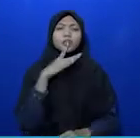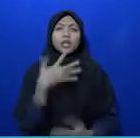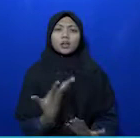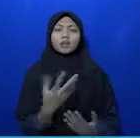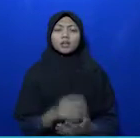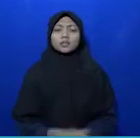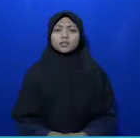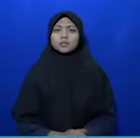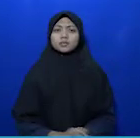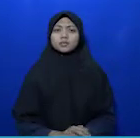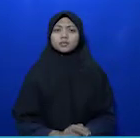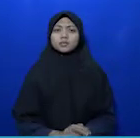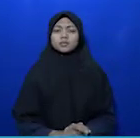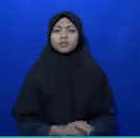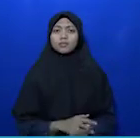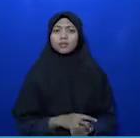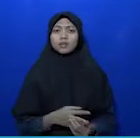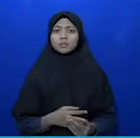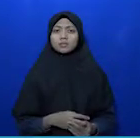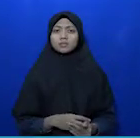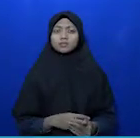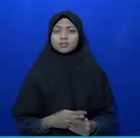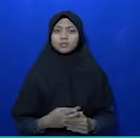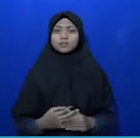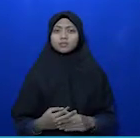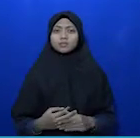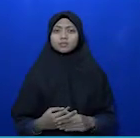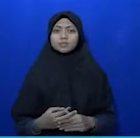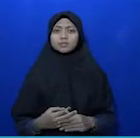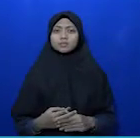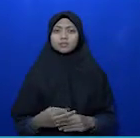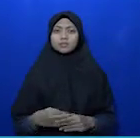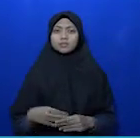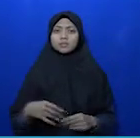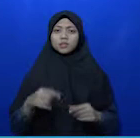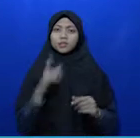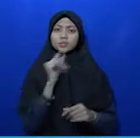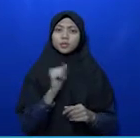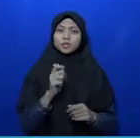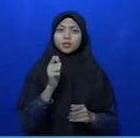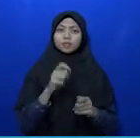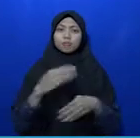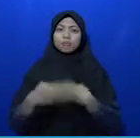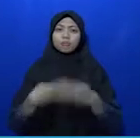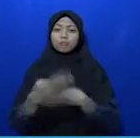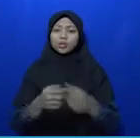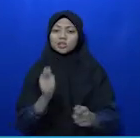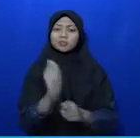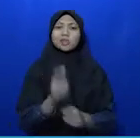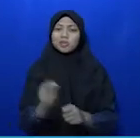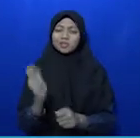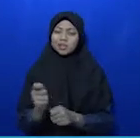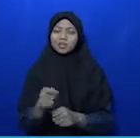langsung ujuk-ujuk SPA? Ya enggak mungkin juga gitu. Sense process agreement ya enggak juga. Maka itu ada head of agreement gitu